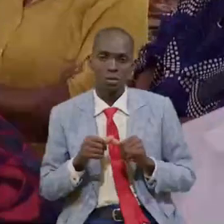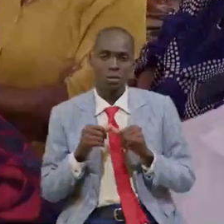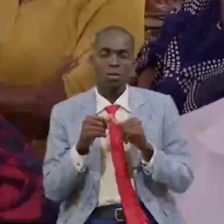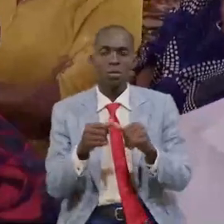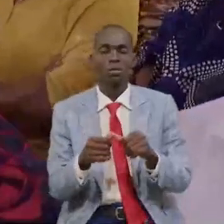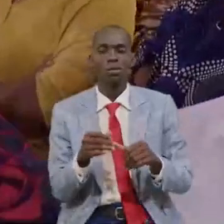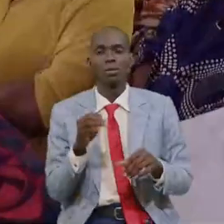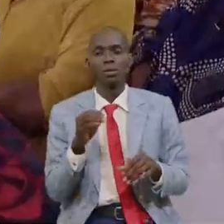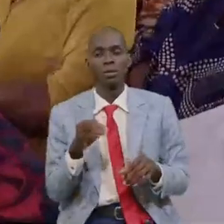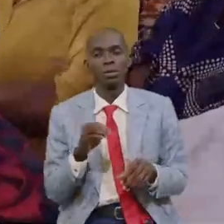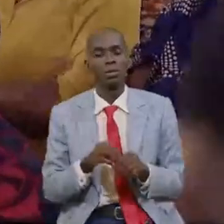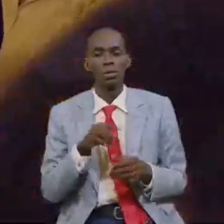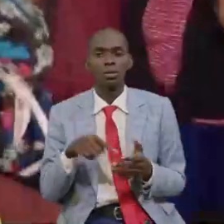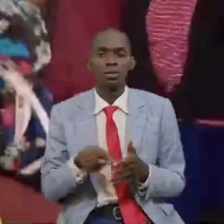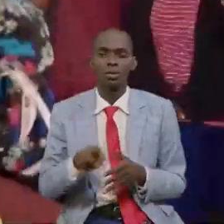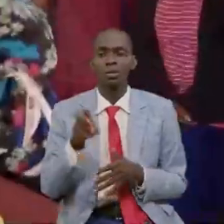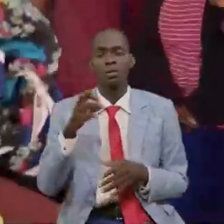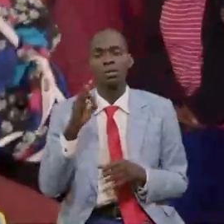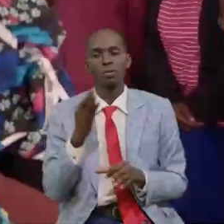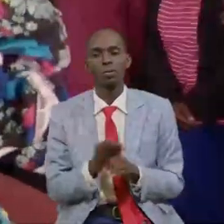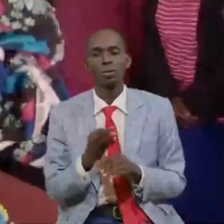Et continue dans ce voyage de la foi.